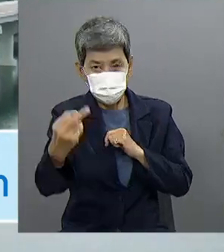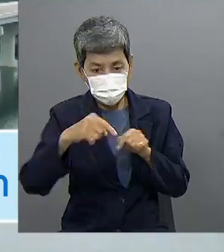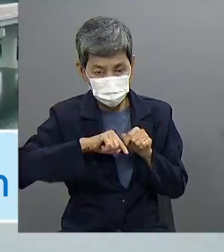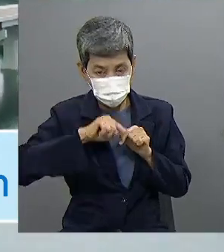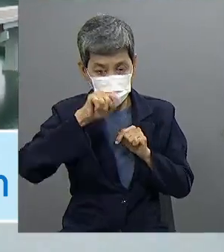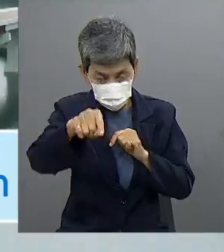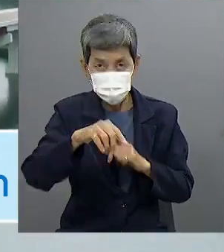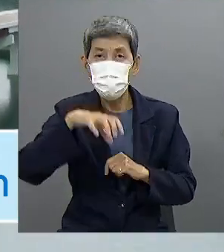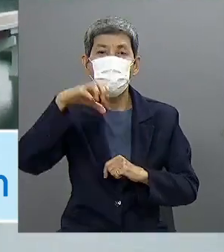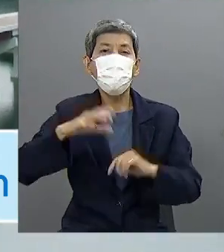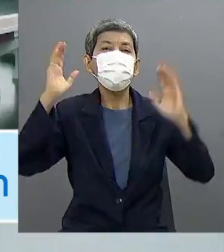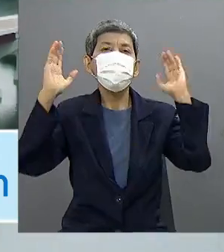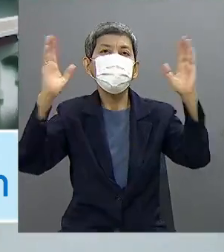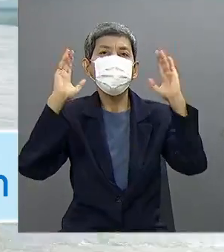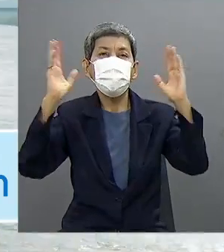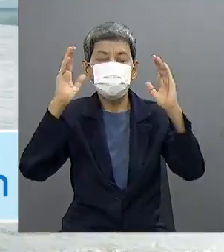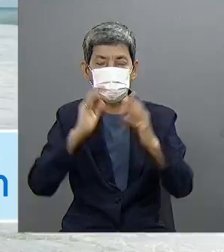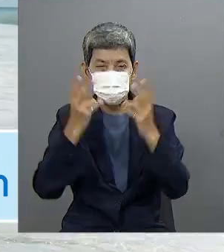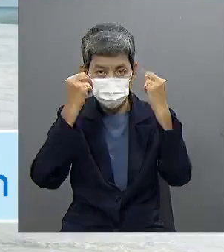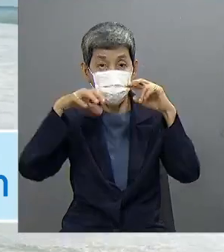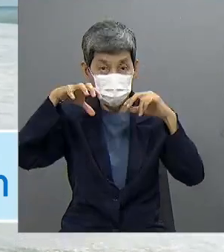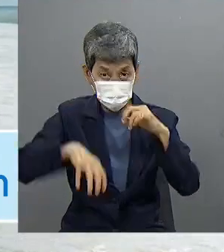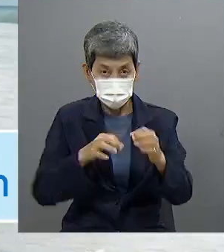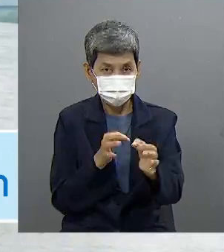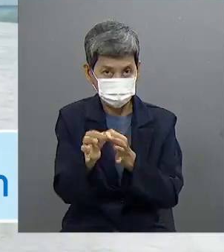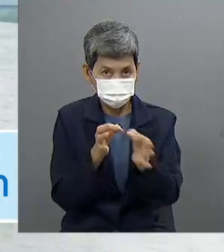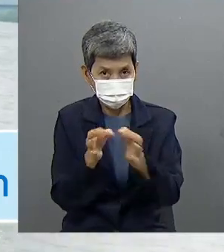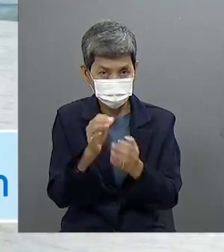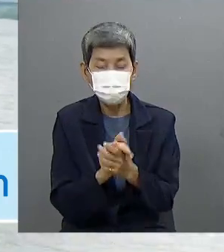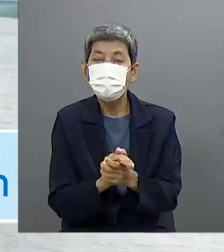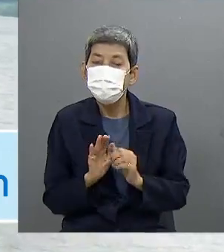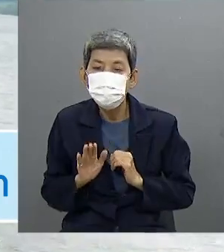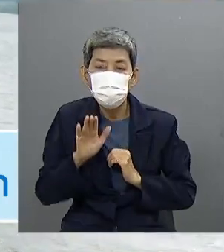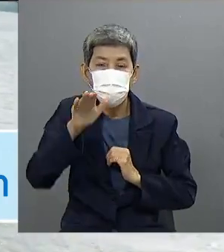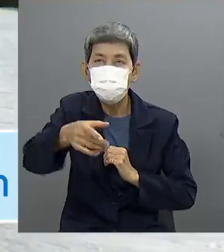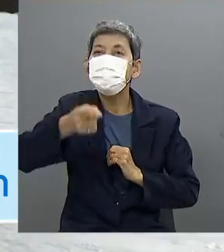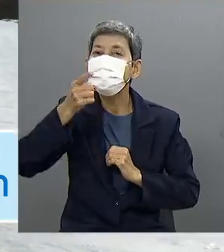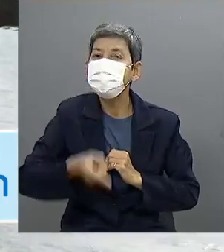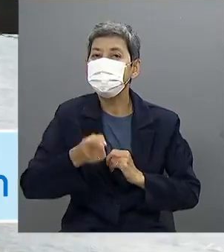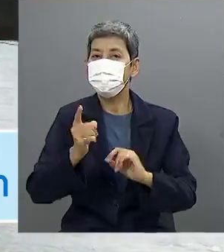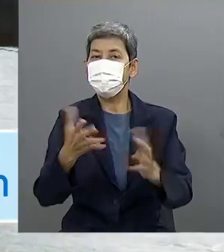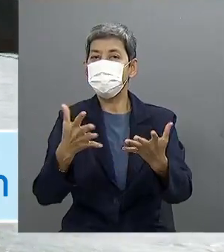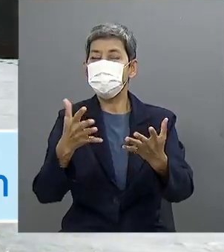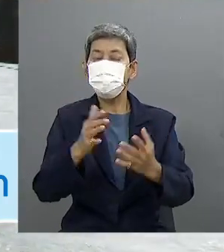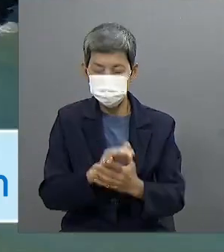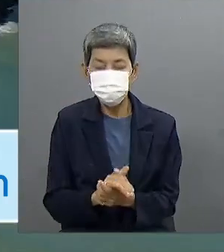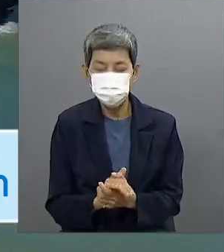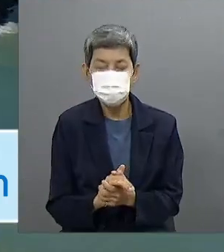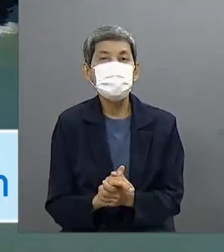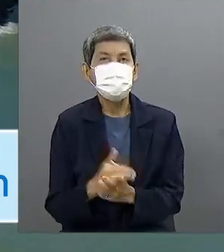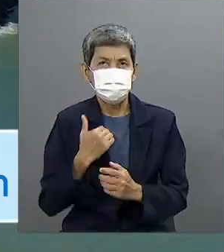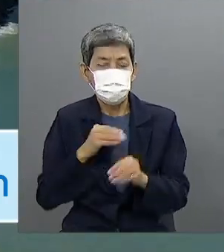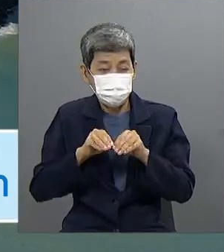ชาสัมพันธ์สำนักนายกรัฐมนตรีชี้แจงว่าประเด็นดังกล่าวนั้นไม่เป็นความจริงค่ะซึ่งกรณีการแชร์ข้อมู